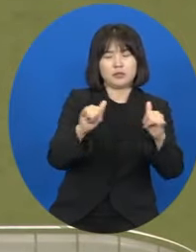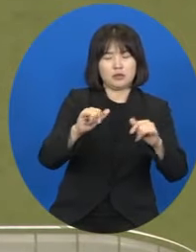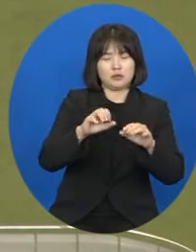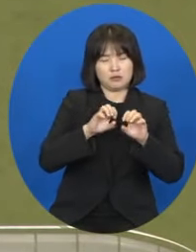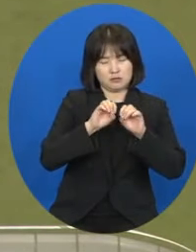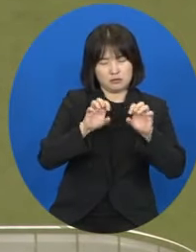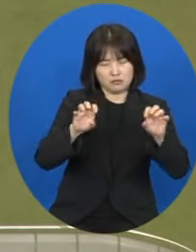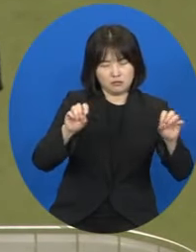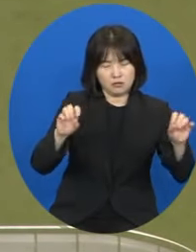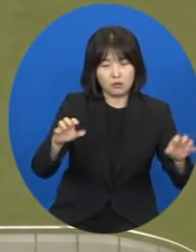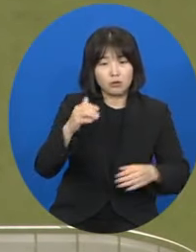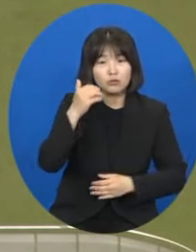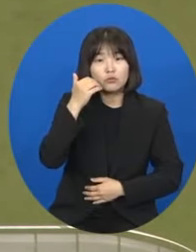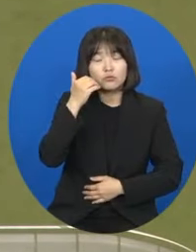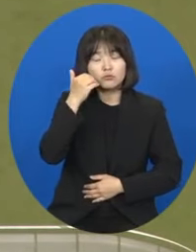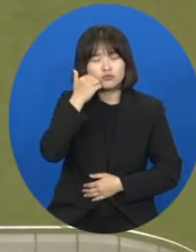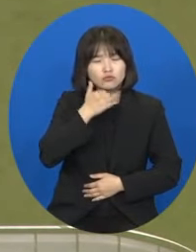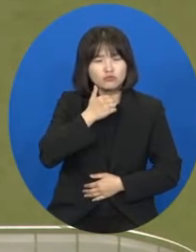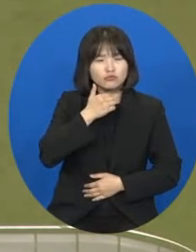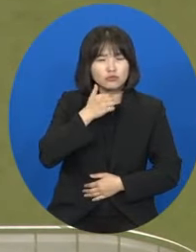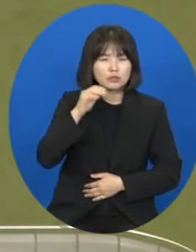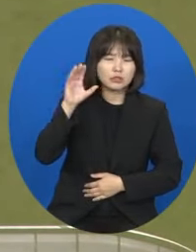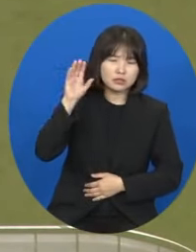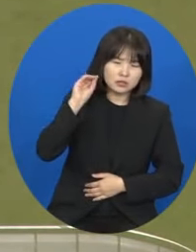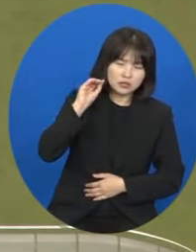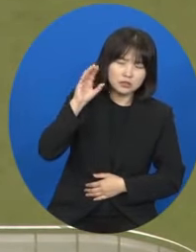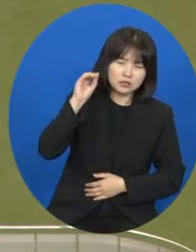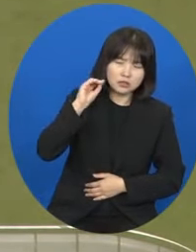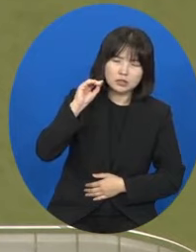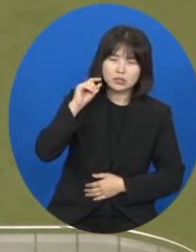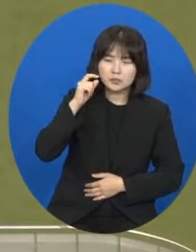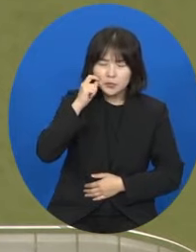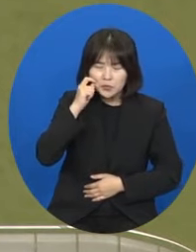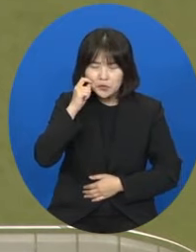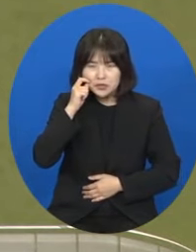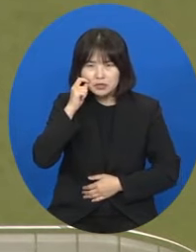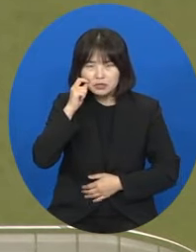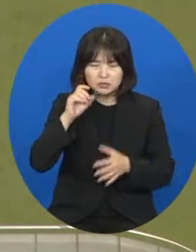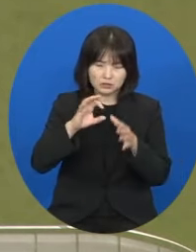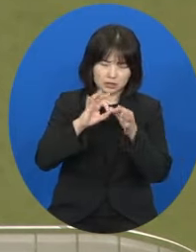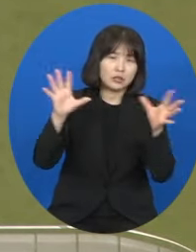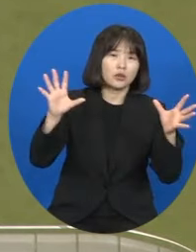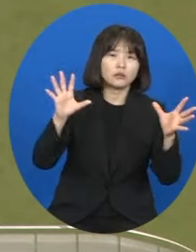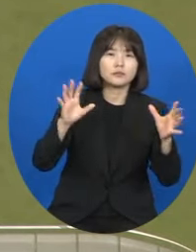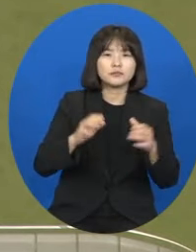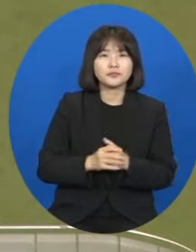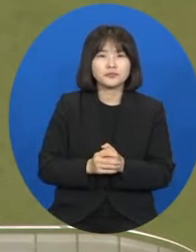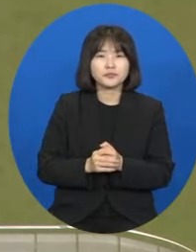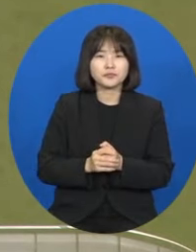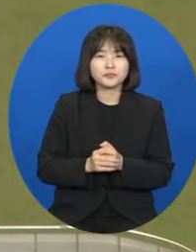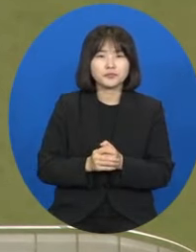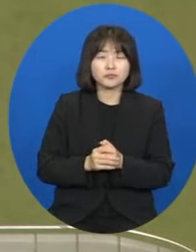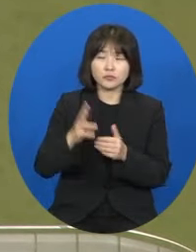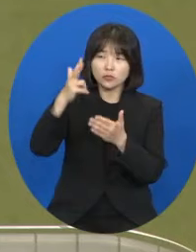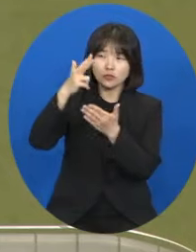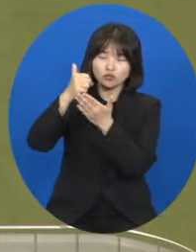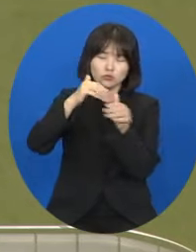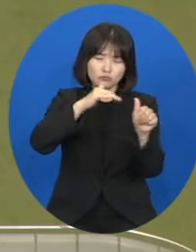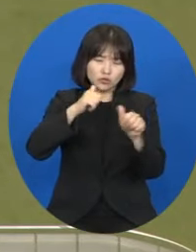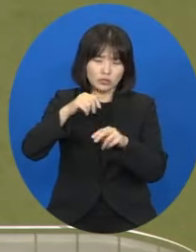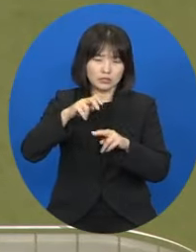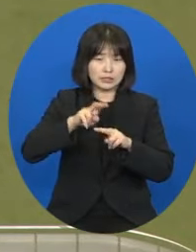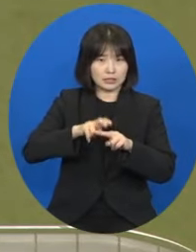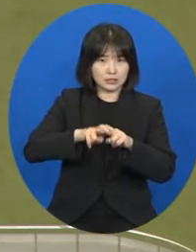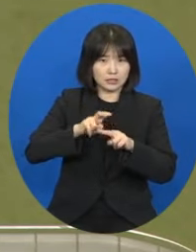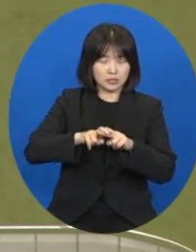증거한 것입니다. 누가 알아듣든 알아듣지 않든 알아주든 알아주지 않든 본인이 부르신 그 자리에서 내